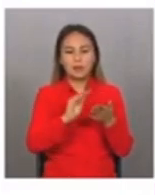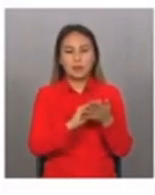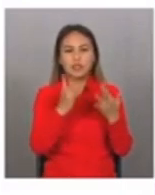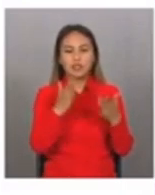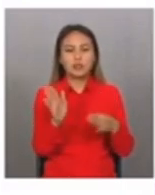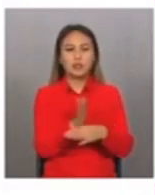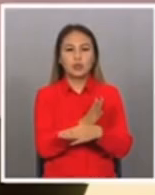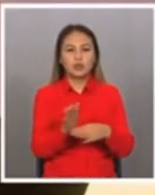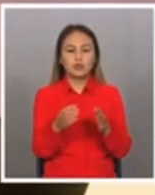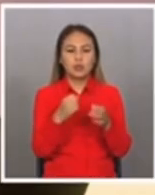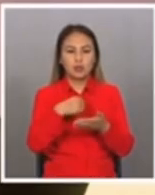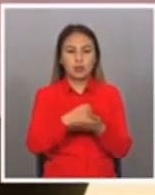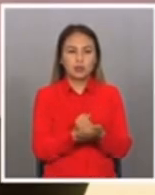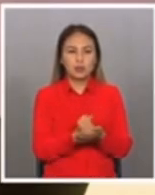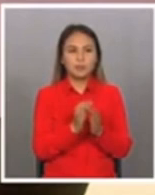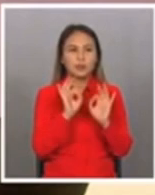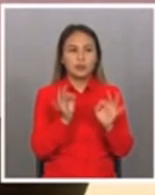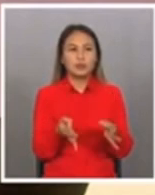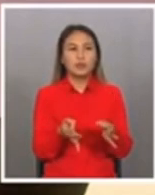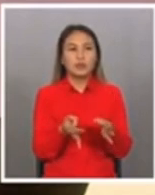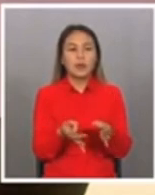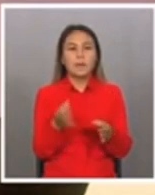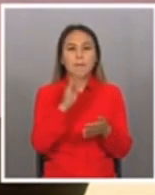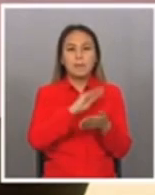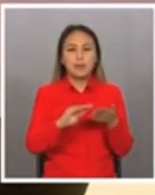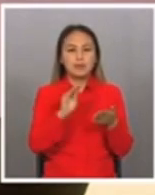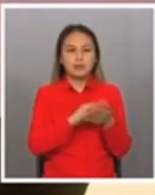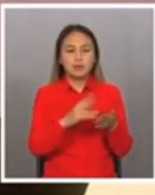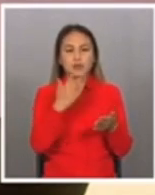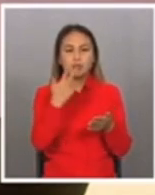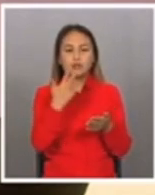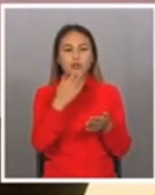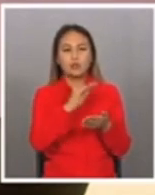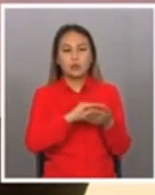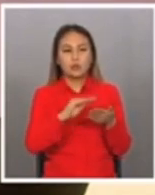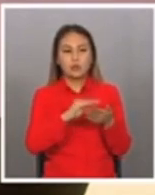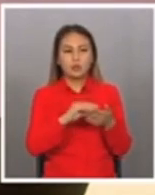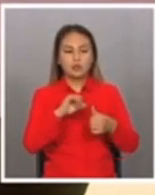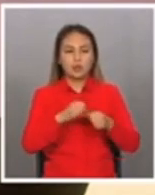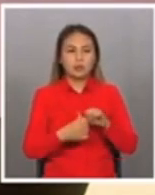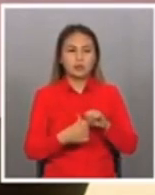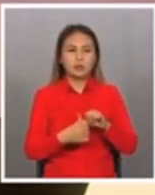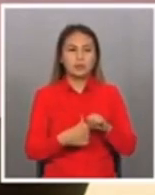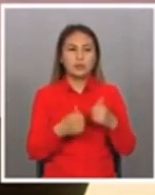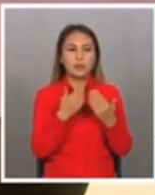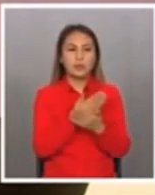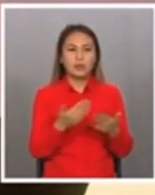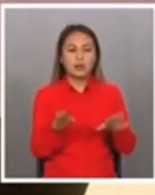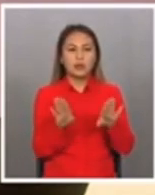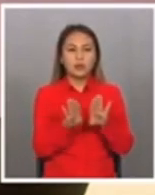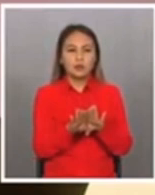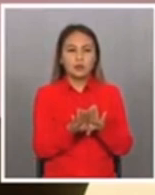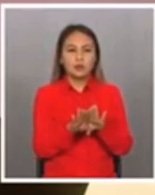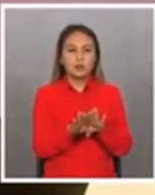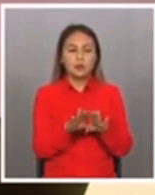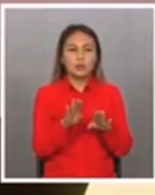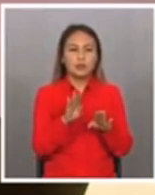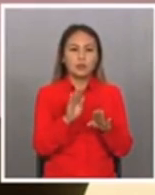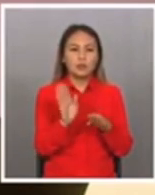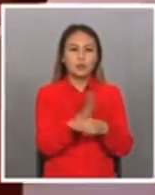тұрады? Дұрыс айтасыңдар, мәтін 3 бөліктен тұрады екен. Енді осы бөліктерді бөлімдерге